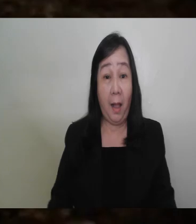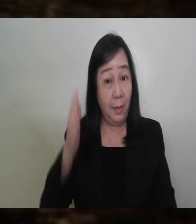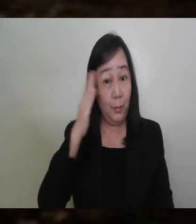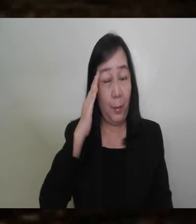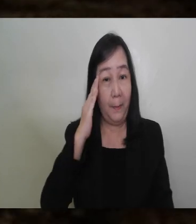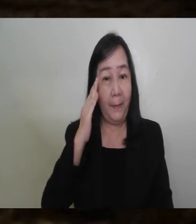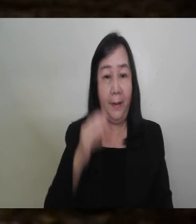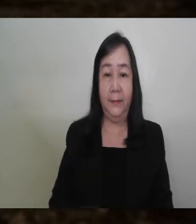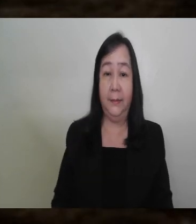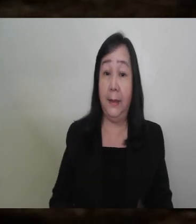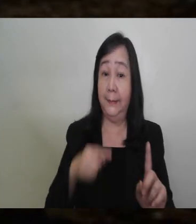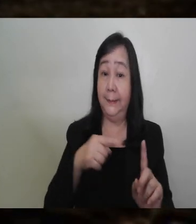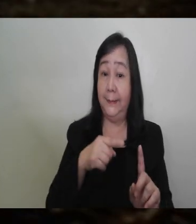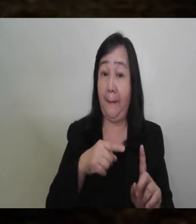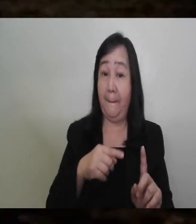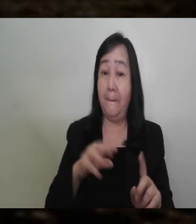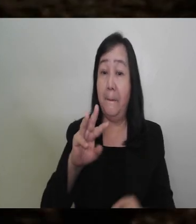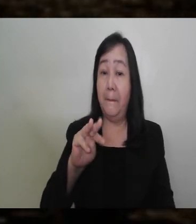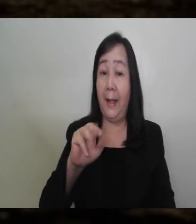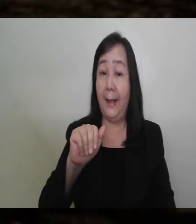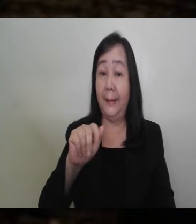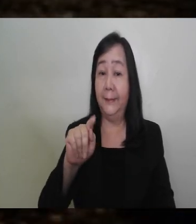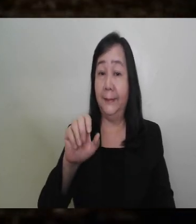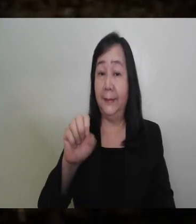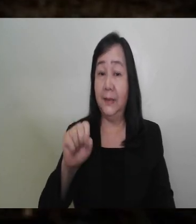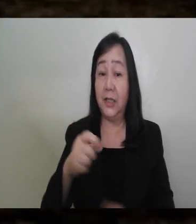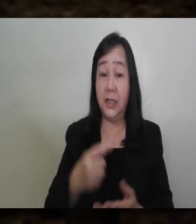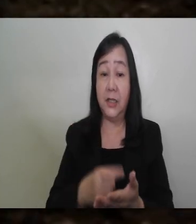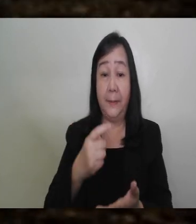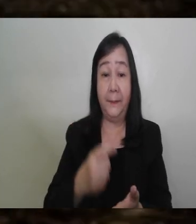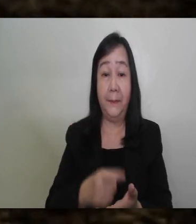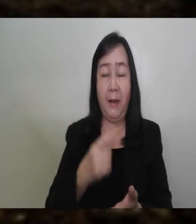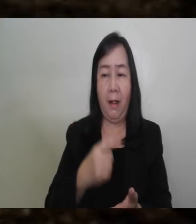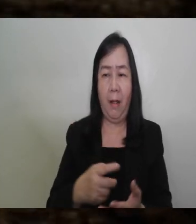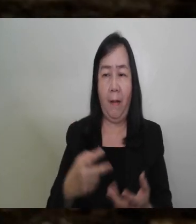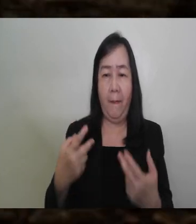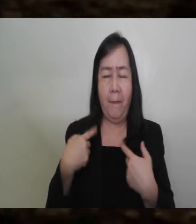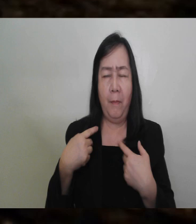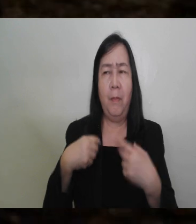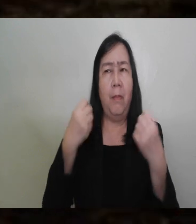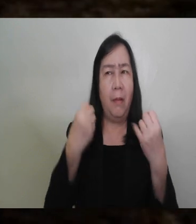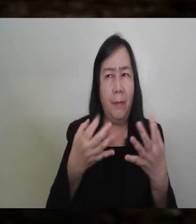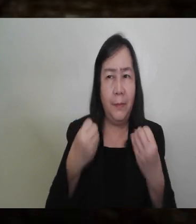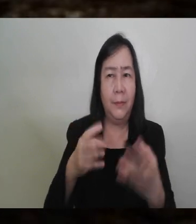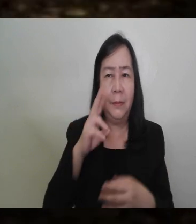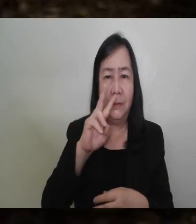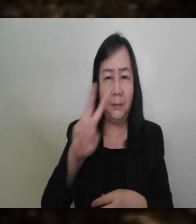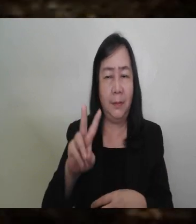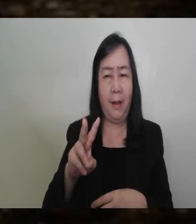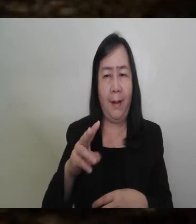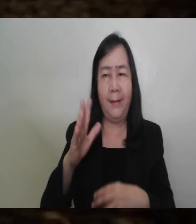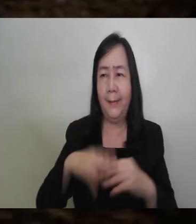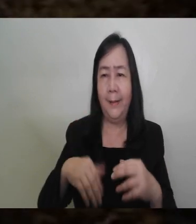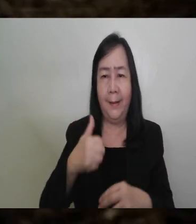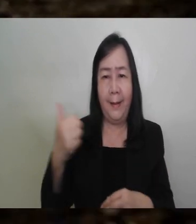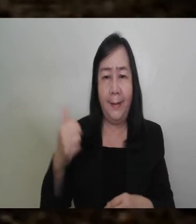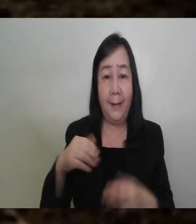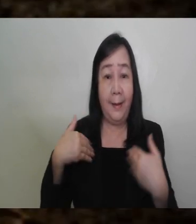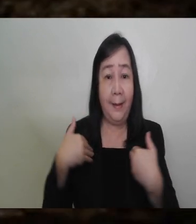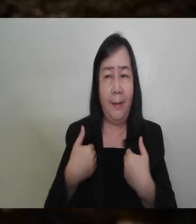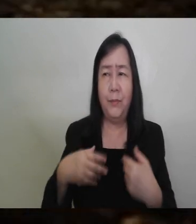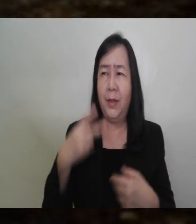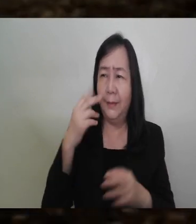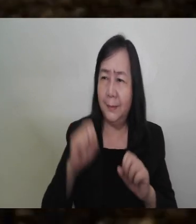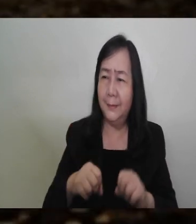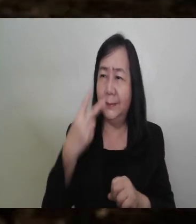Alam mo ba na ang mantis shrimp ay may pinakakomplikadong paningin sa lahat ng hayop? Nakakakita ito